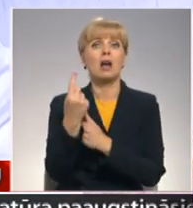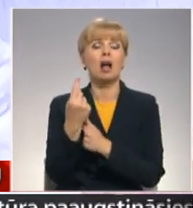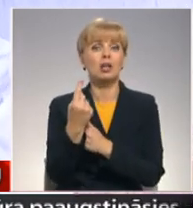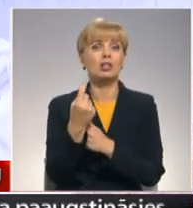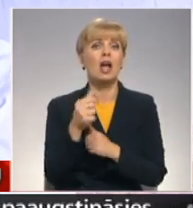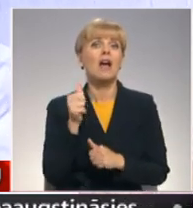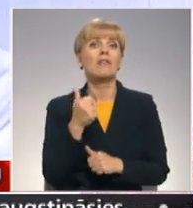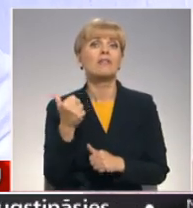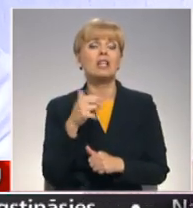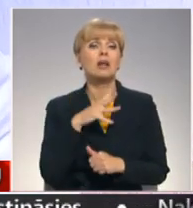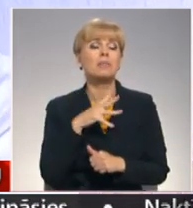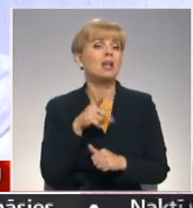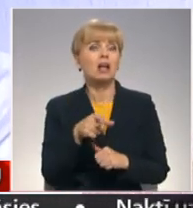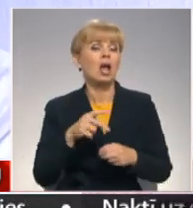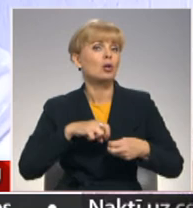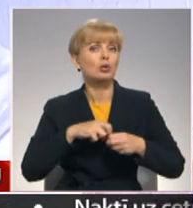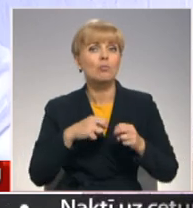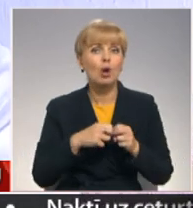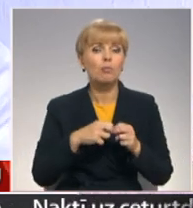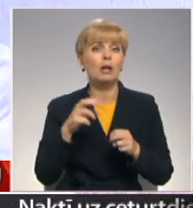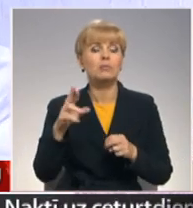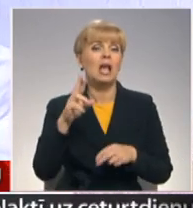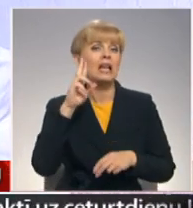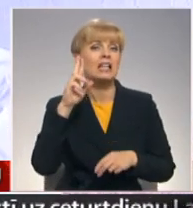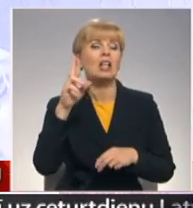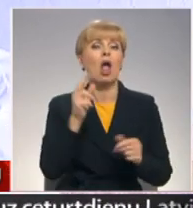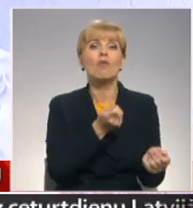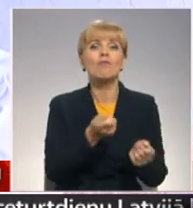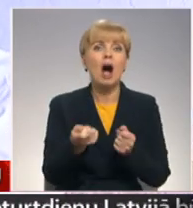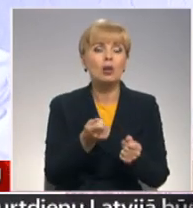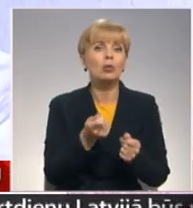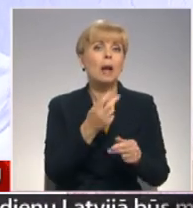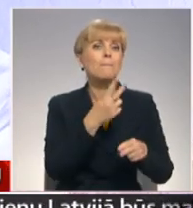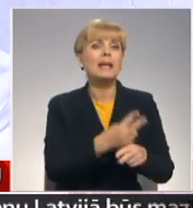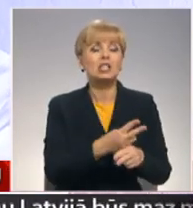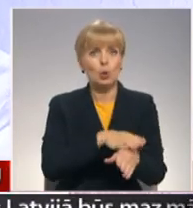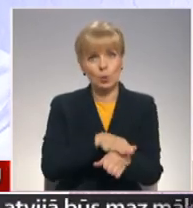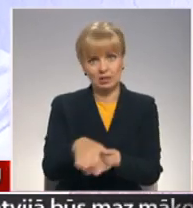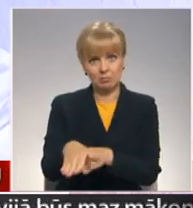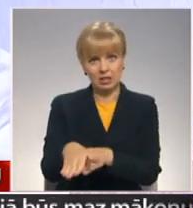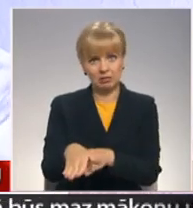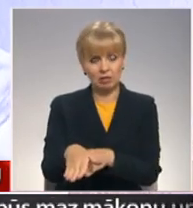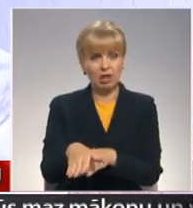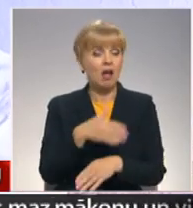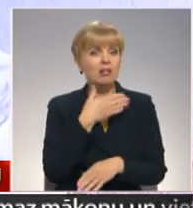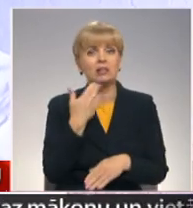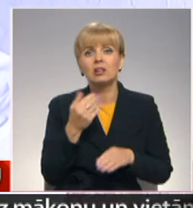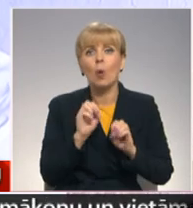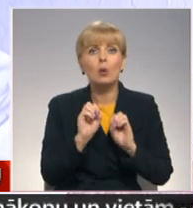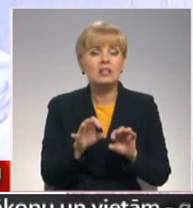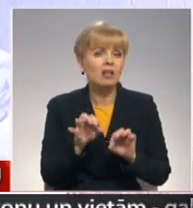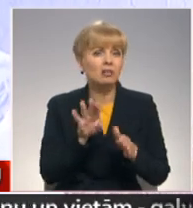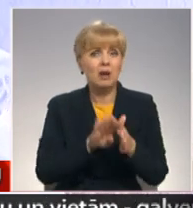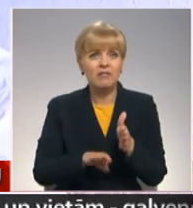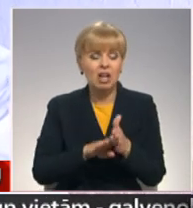Viņa bija tajos kritiskos momentos tas ideoloģiskais vadītājs. Es saku, viņa misiju izpildīja. Tas nav izstāstāms tik